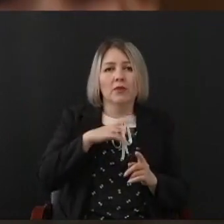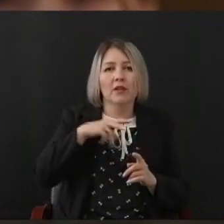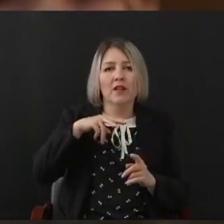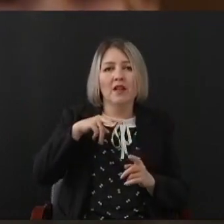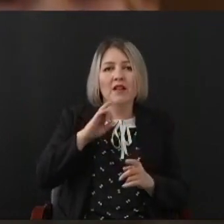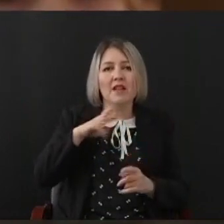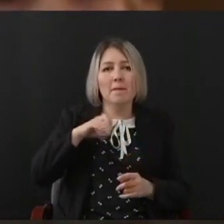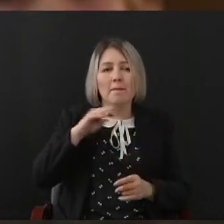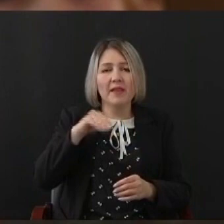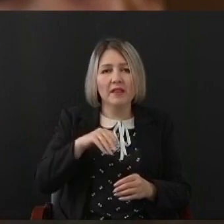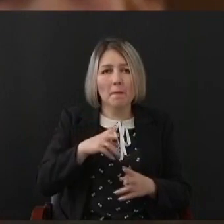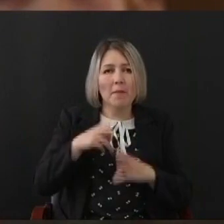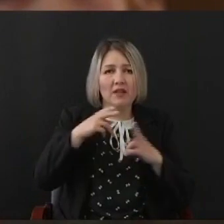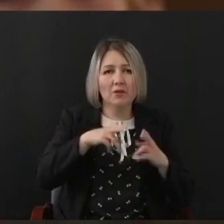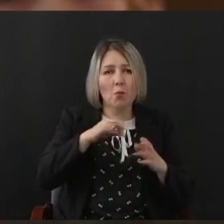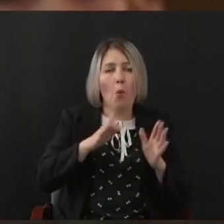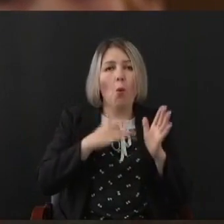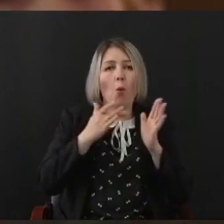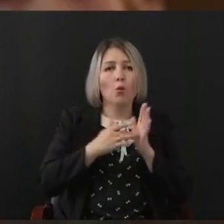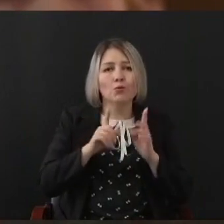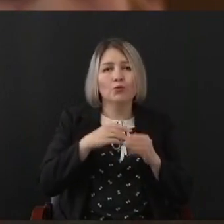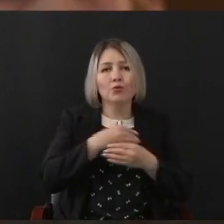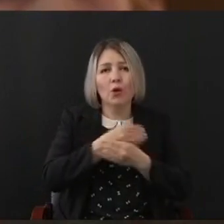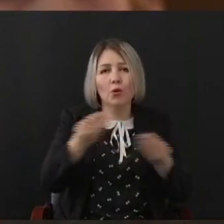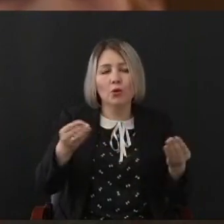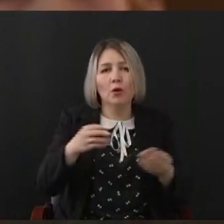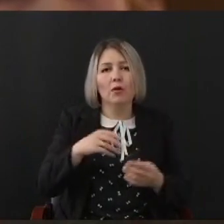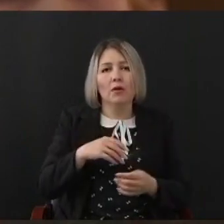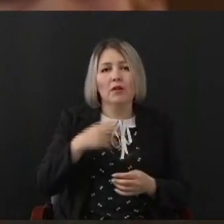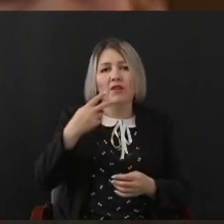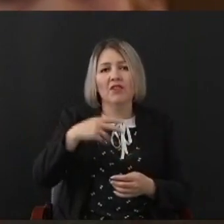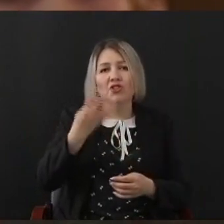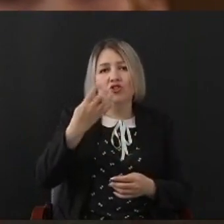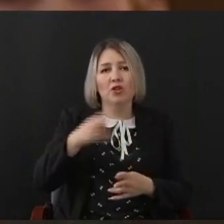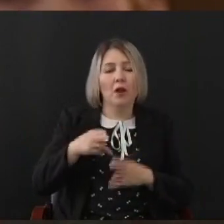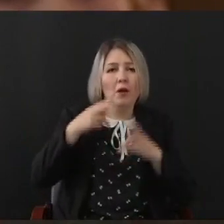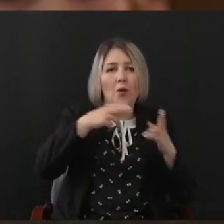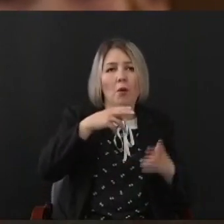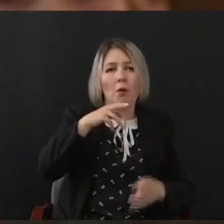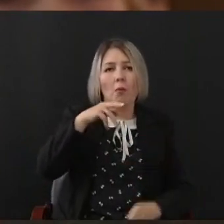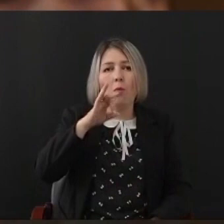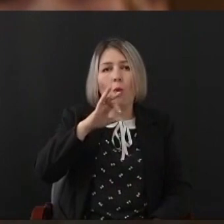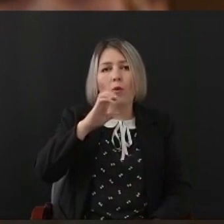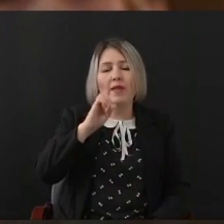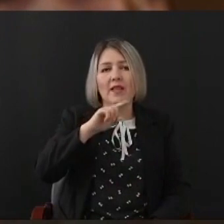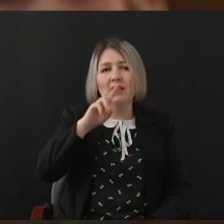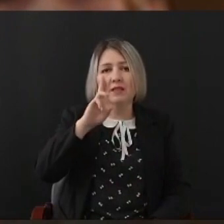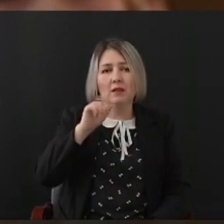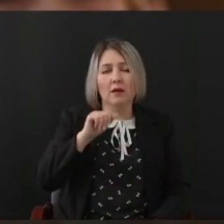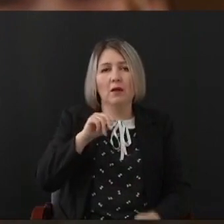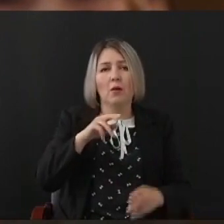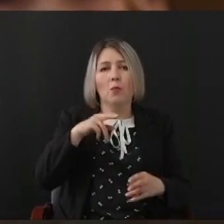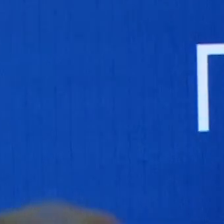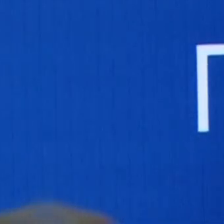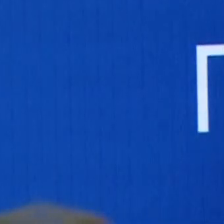дают поездки, 24 поездки по городу и 72 поездки